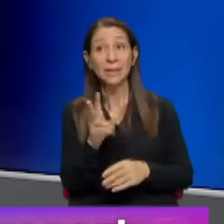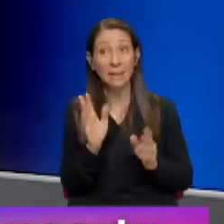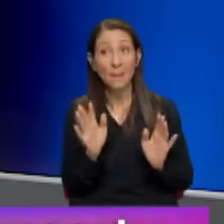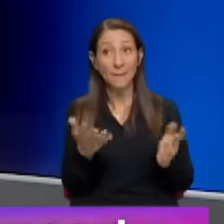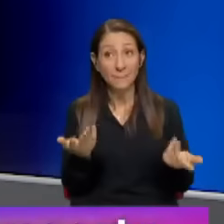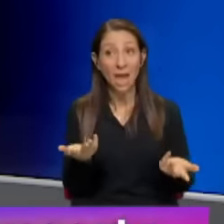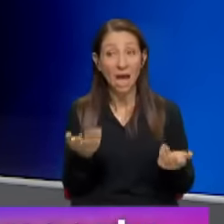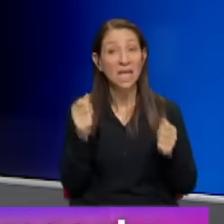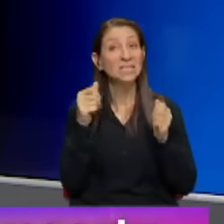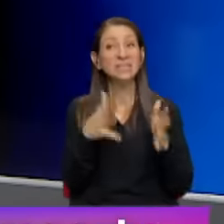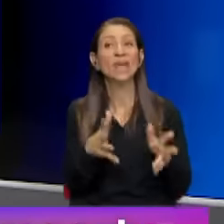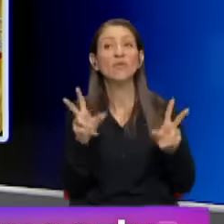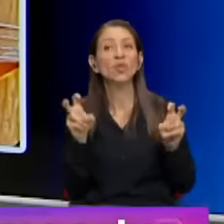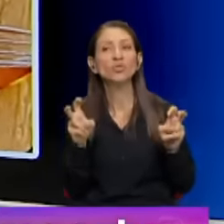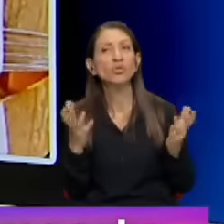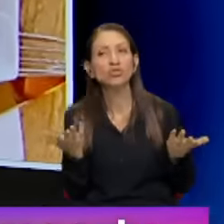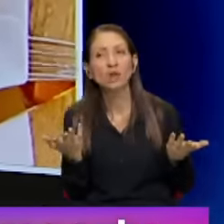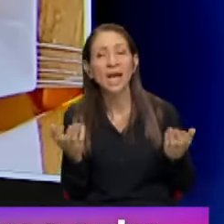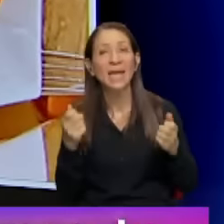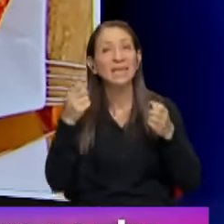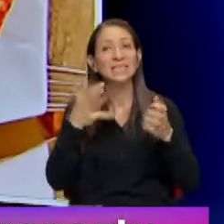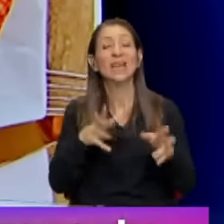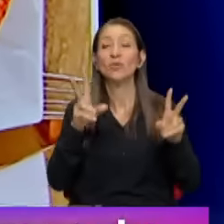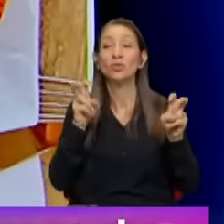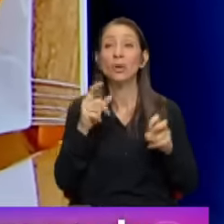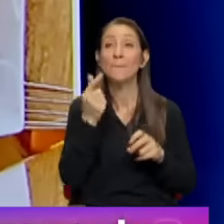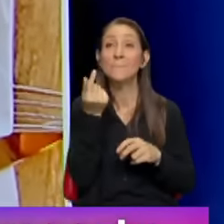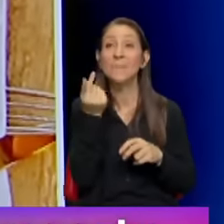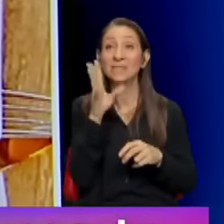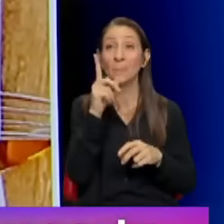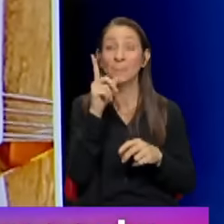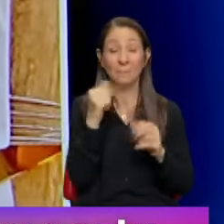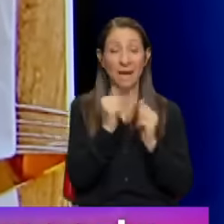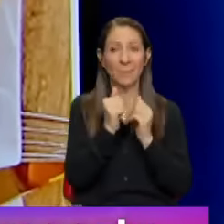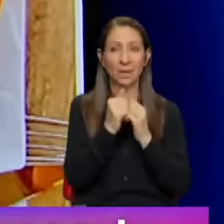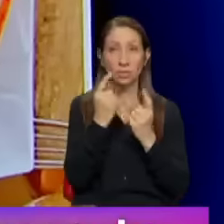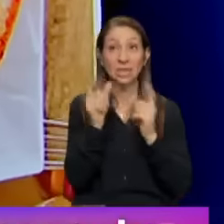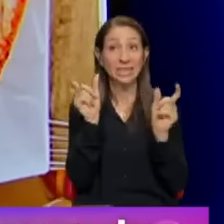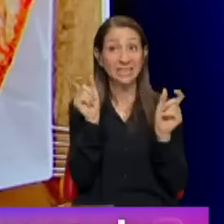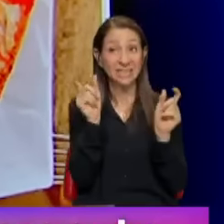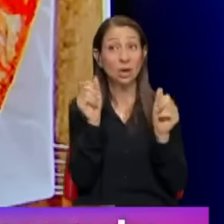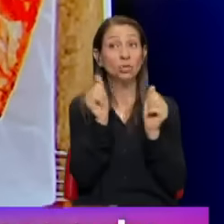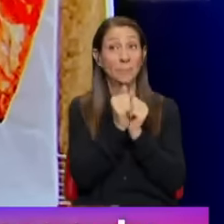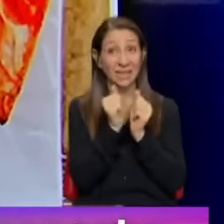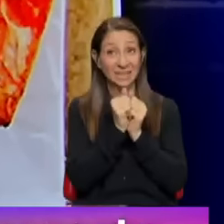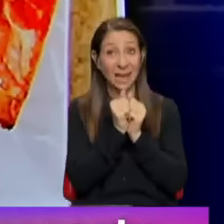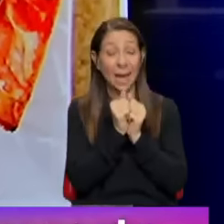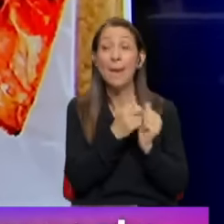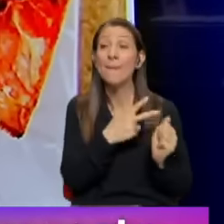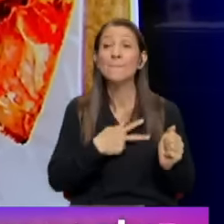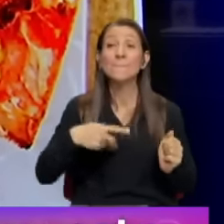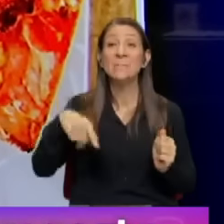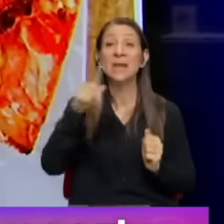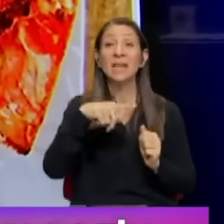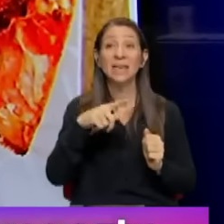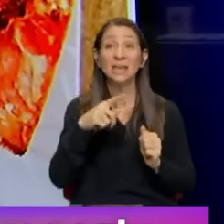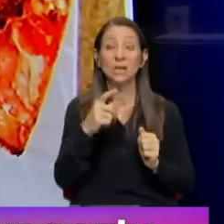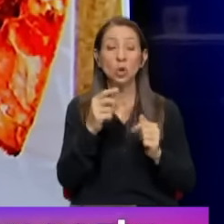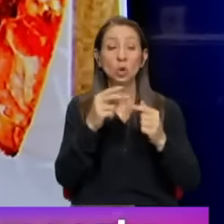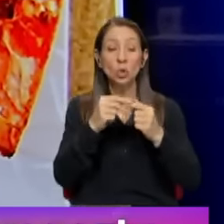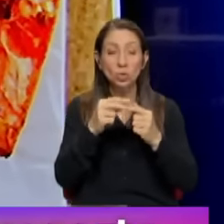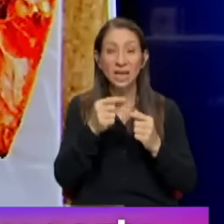da israf konusu ne olacak? İsraf konusunda birazdan birlikte konuşalım. Istakozla birlikte belediyelerin kuru